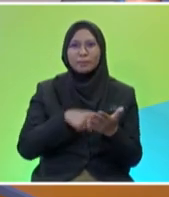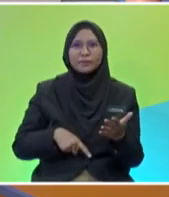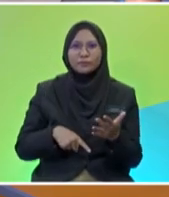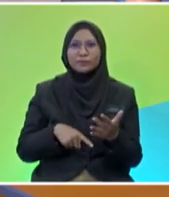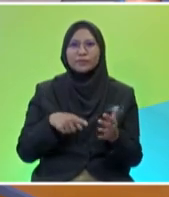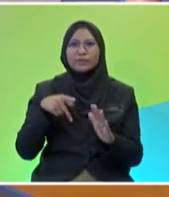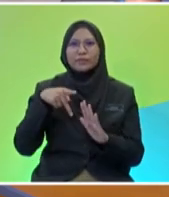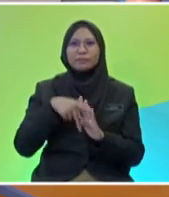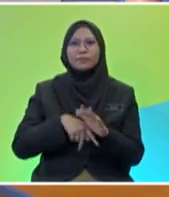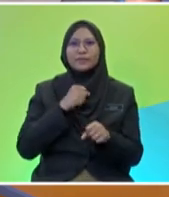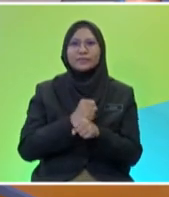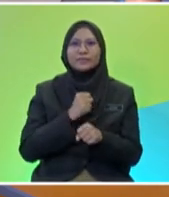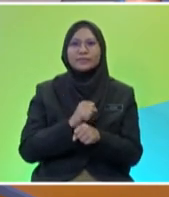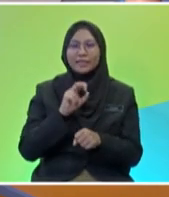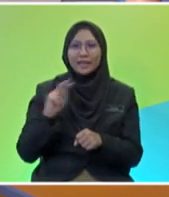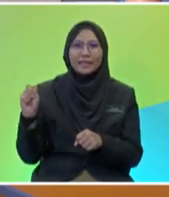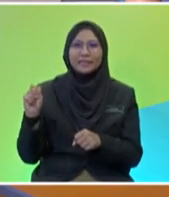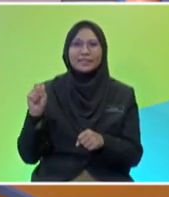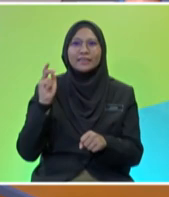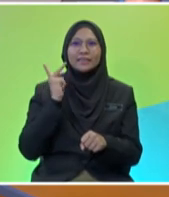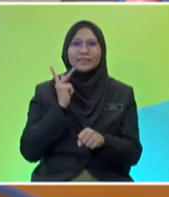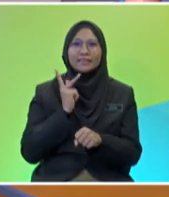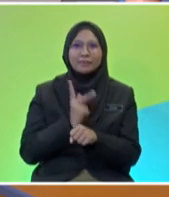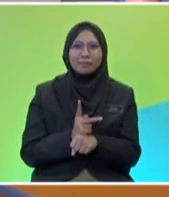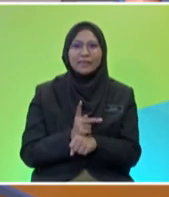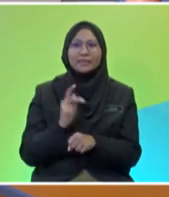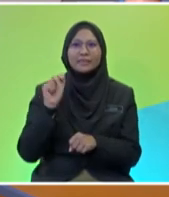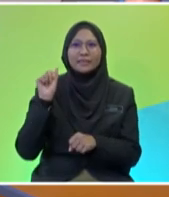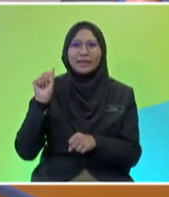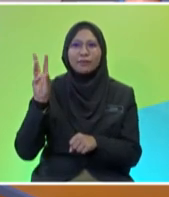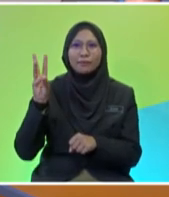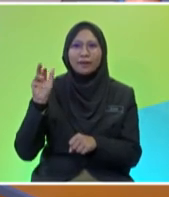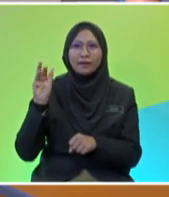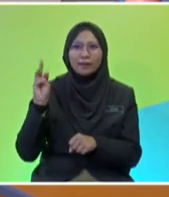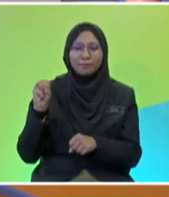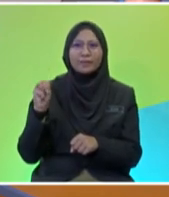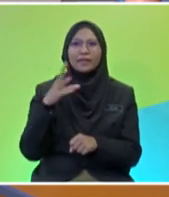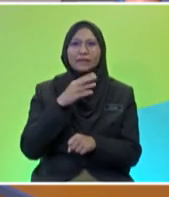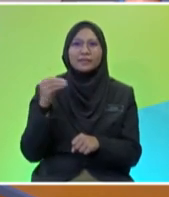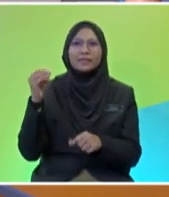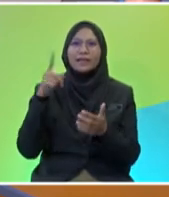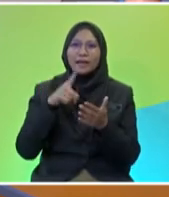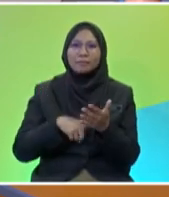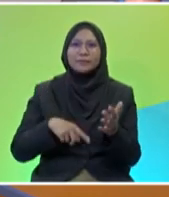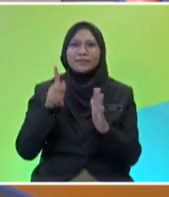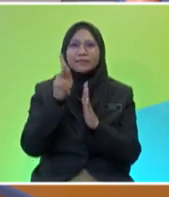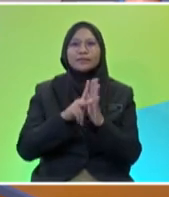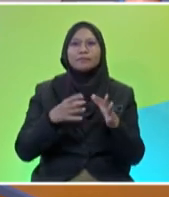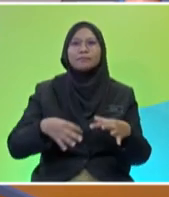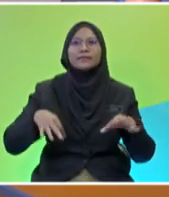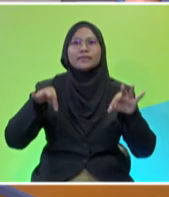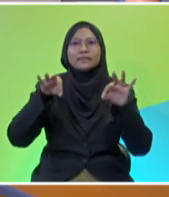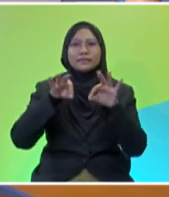mengingatkan semula-mulai saya untuk setia saya mengetahui kepentingan-kepentingan agensi penghematan awam ini dan tahu cara untuk